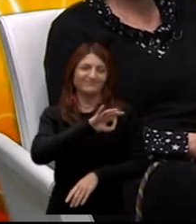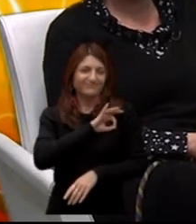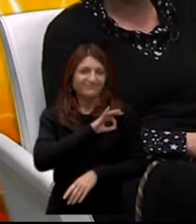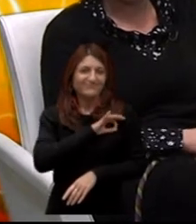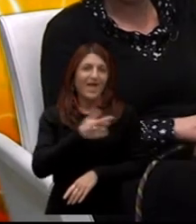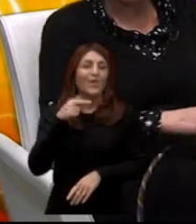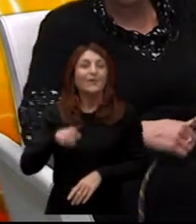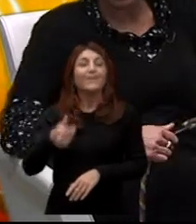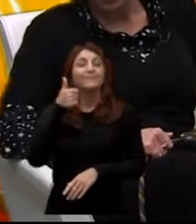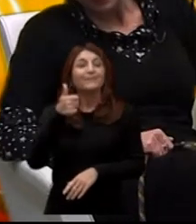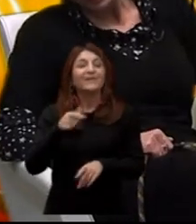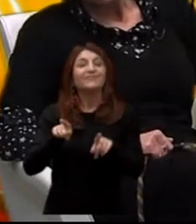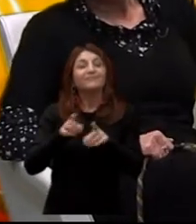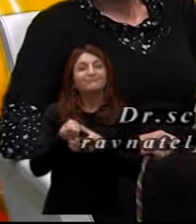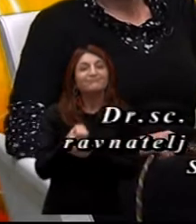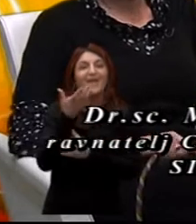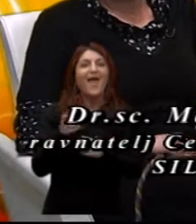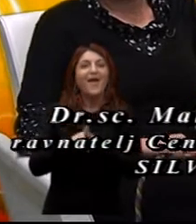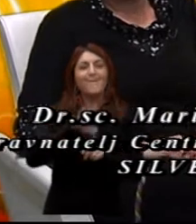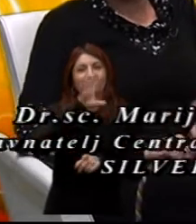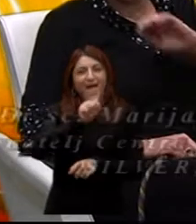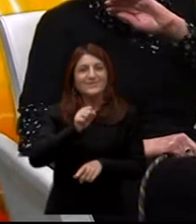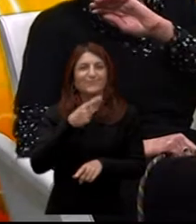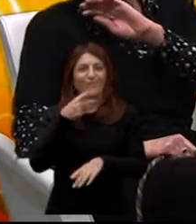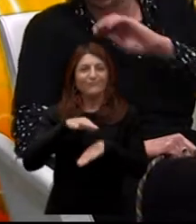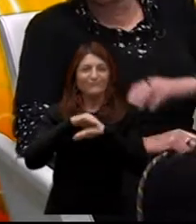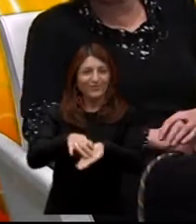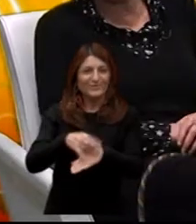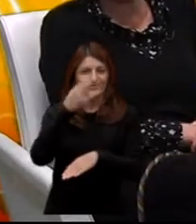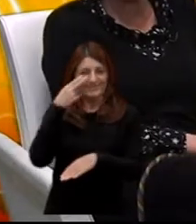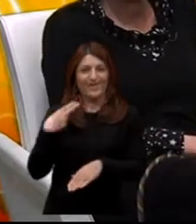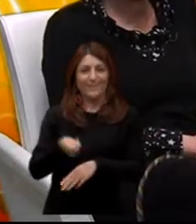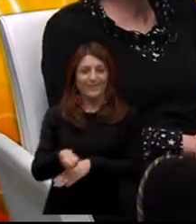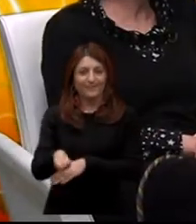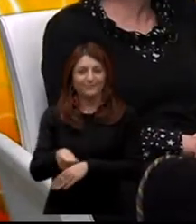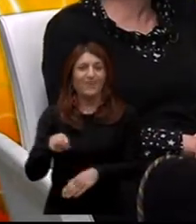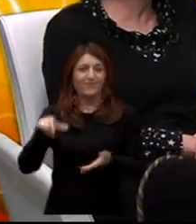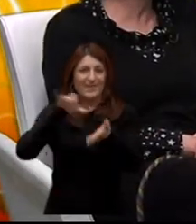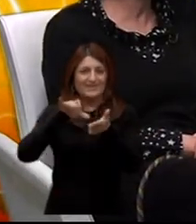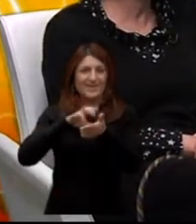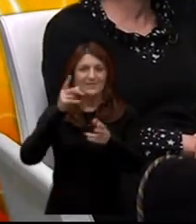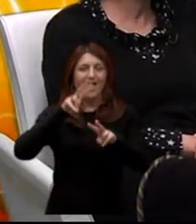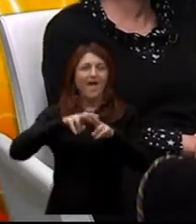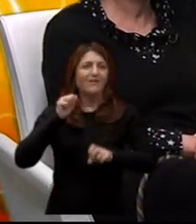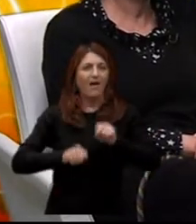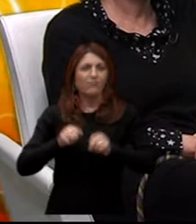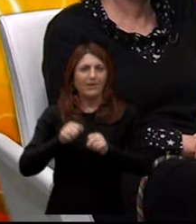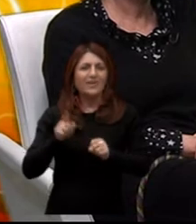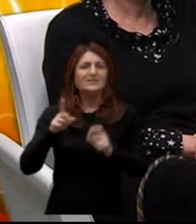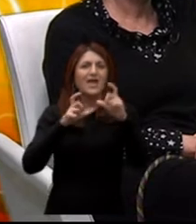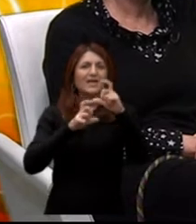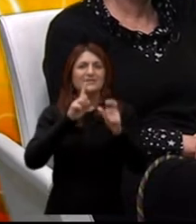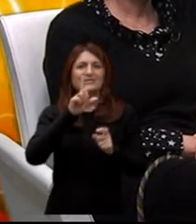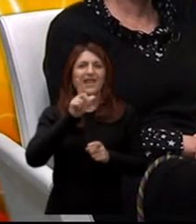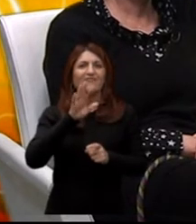je bio među prvim psima vodičima u Hrvatskoj. A obzirom da Centar za rehabilitaciju Silver je jedna ustanova koja